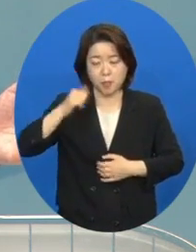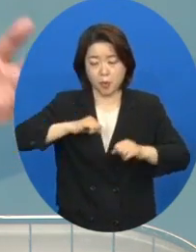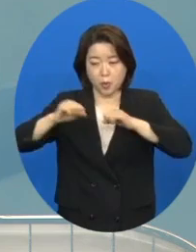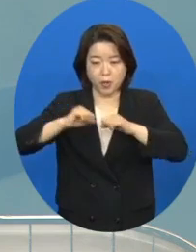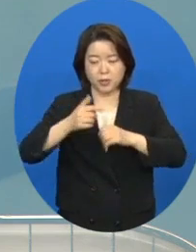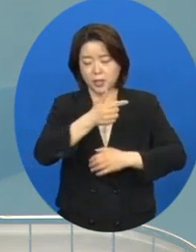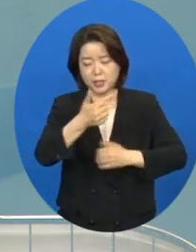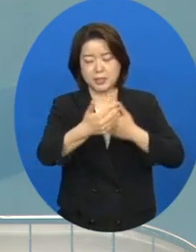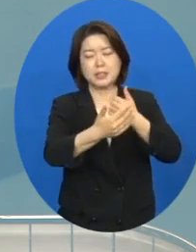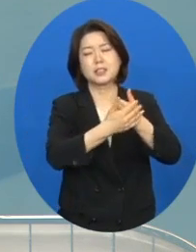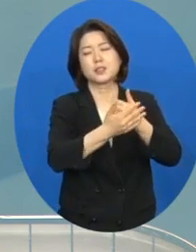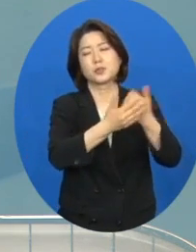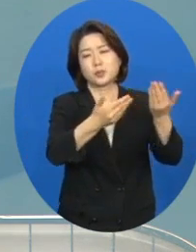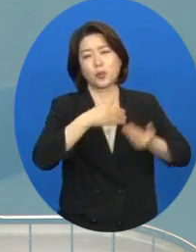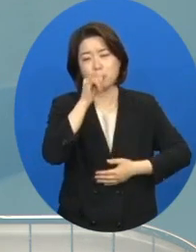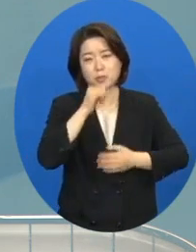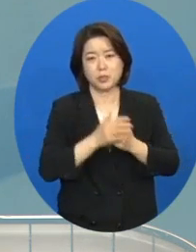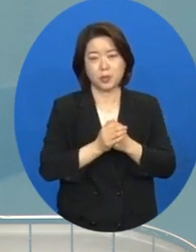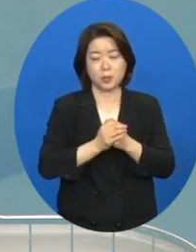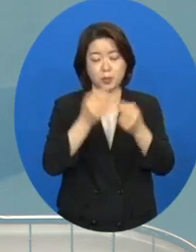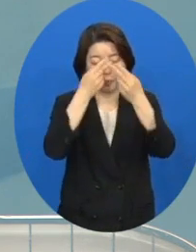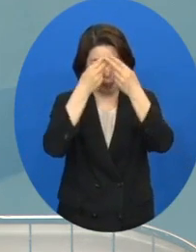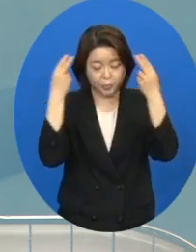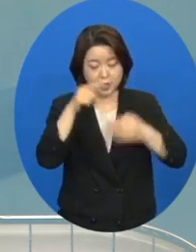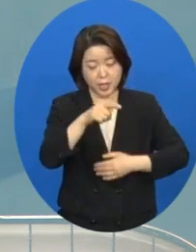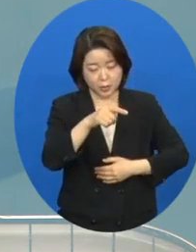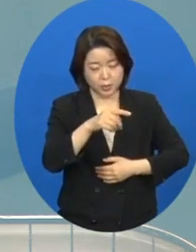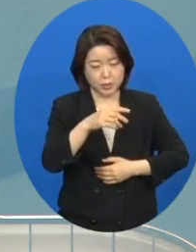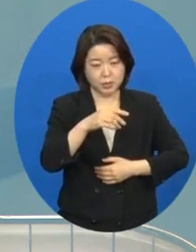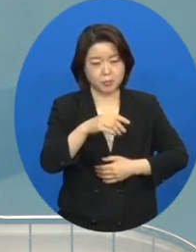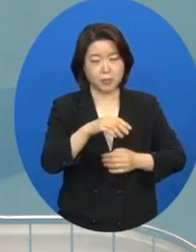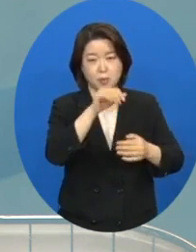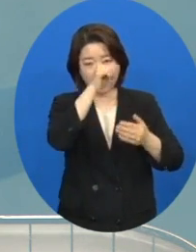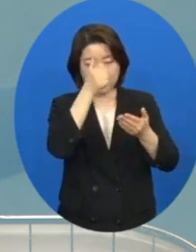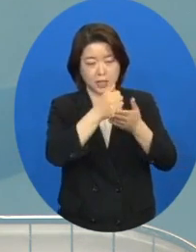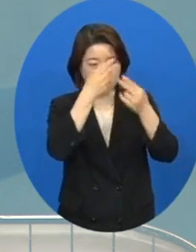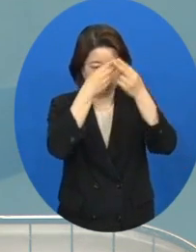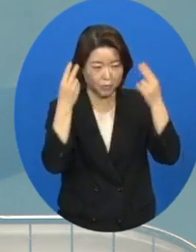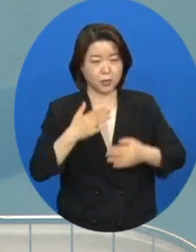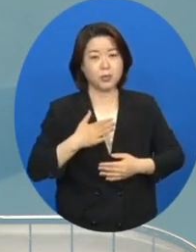되어주셨어요. 장례도 그 장로님의 장례도 제가